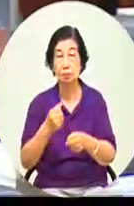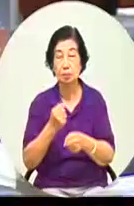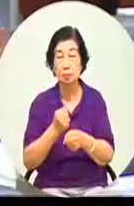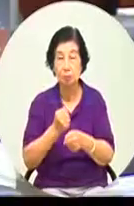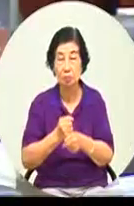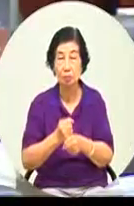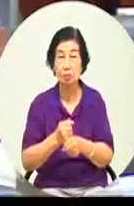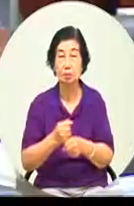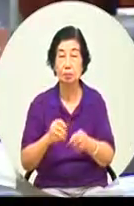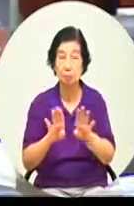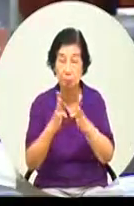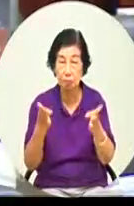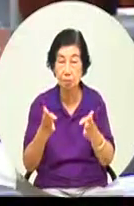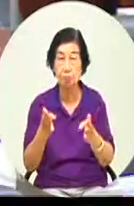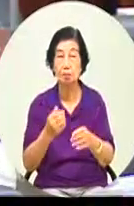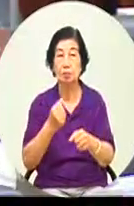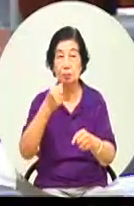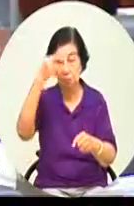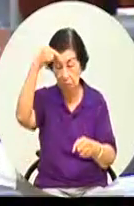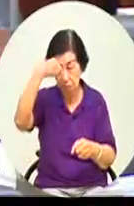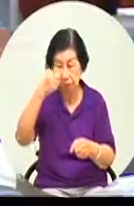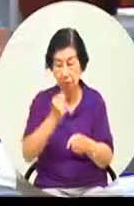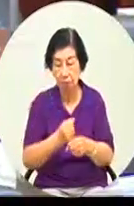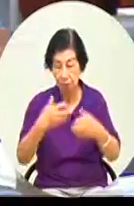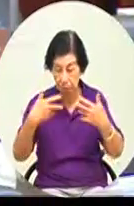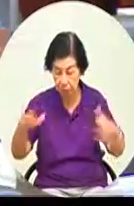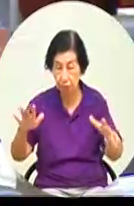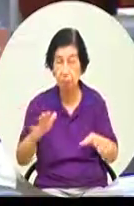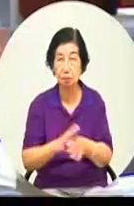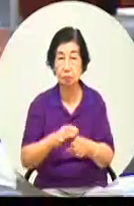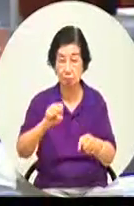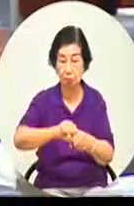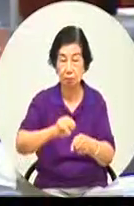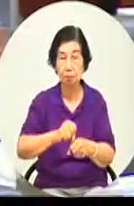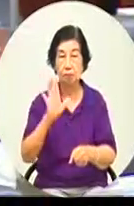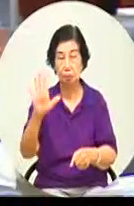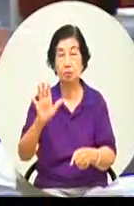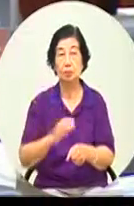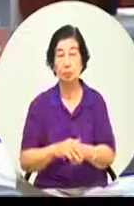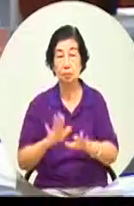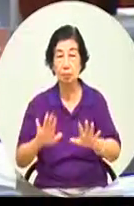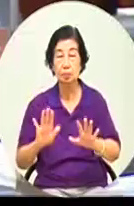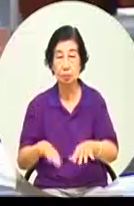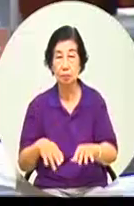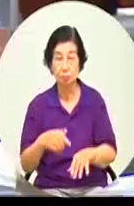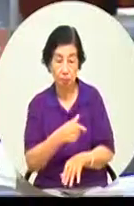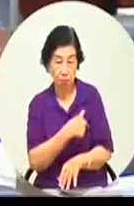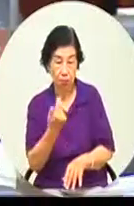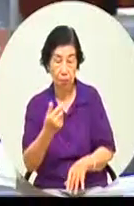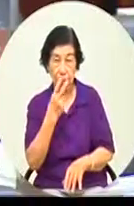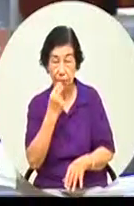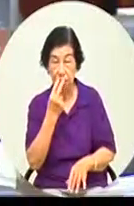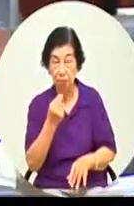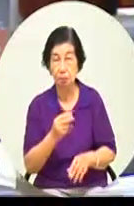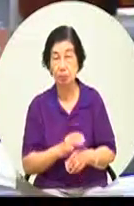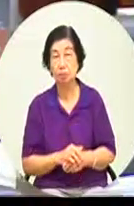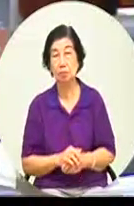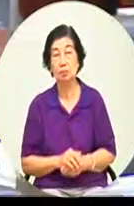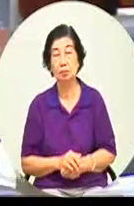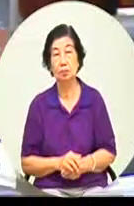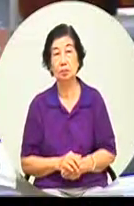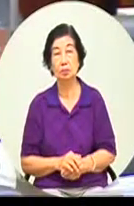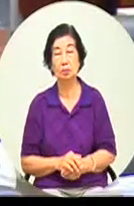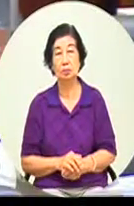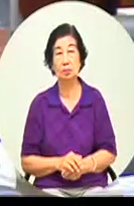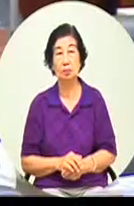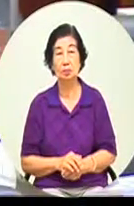可是最近吼。就是在假日方面哦，假日方面，你看假日方面，这哦人